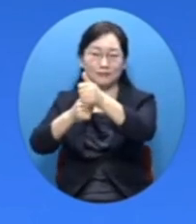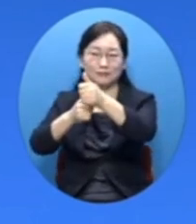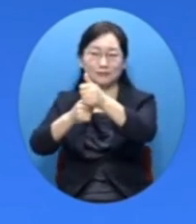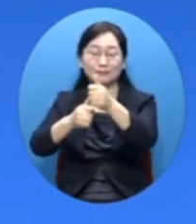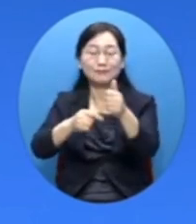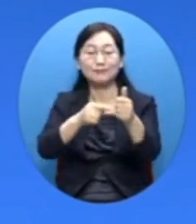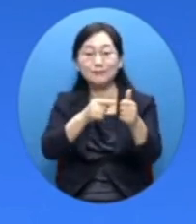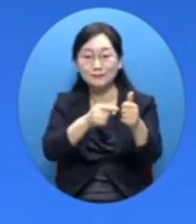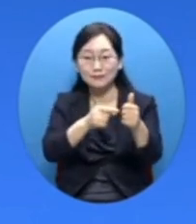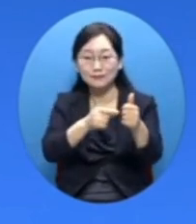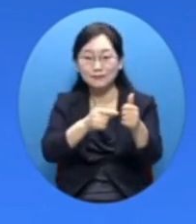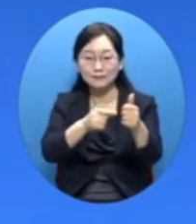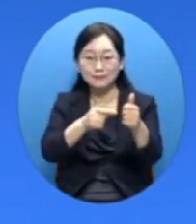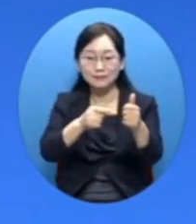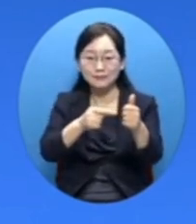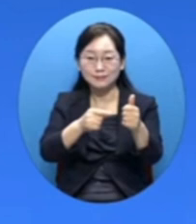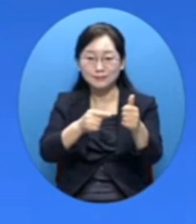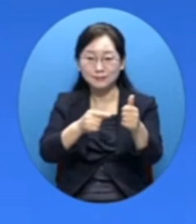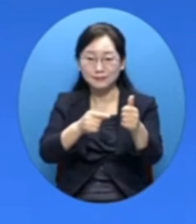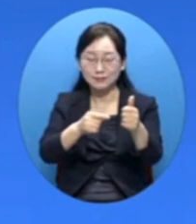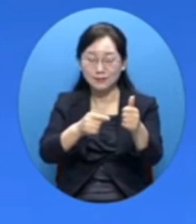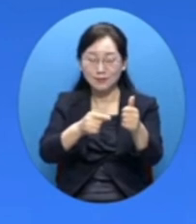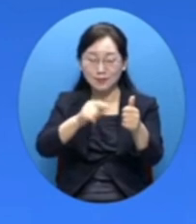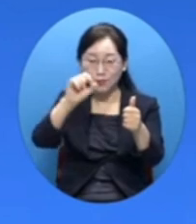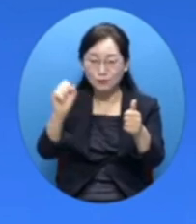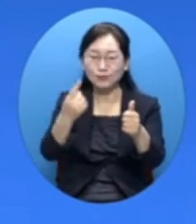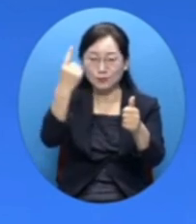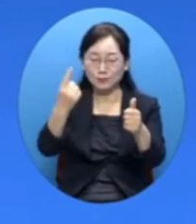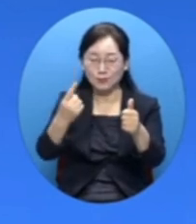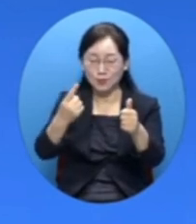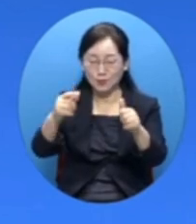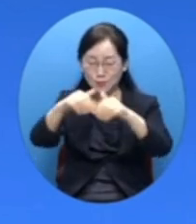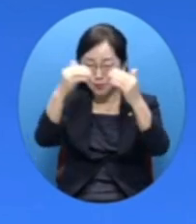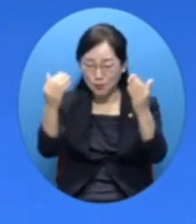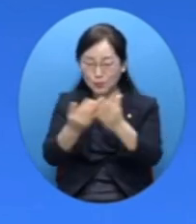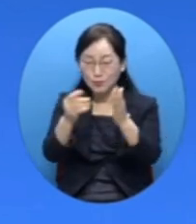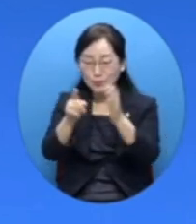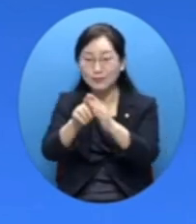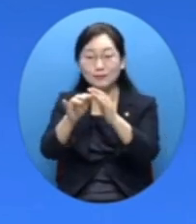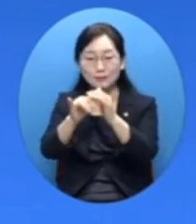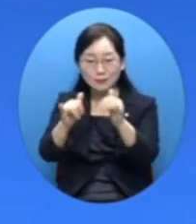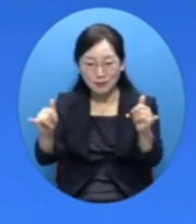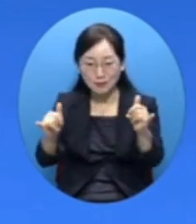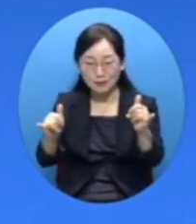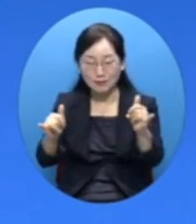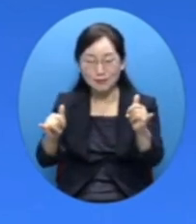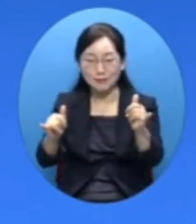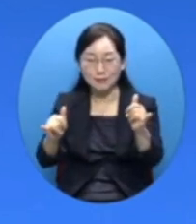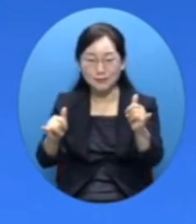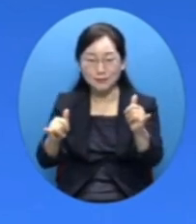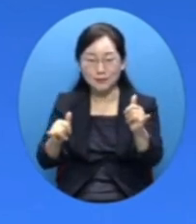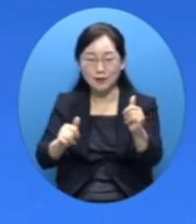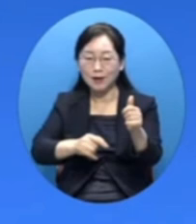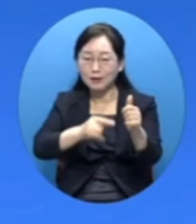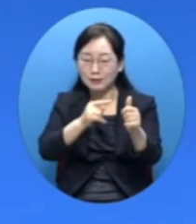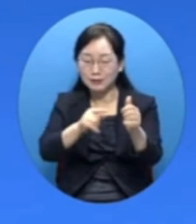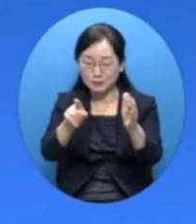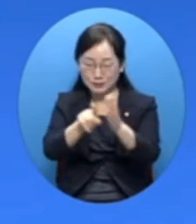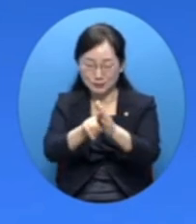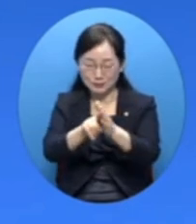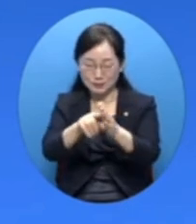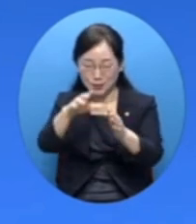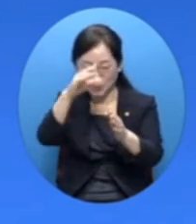그가 모든 믿는 사람들이 그의 믿음에 대해서 본부 받고